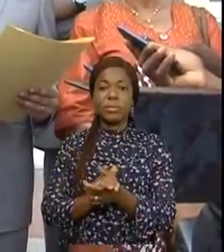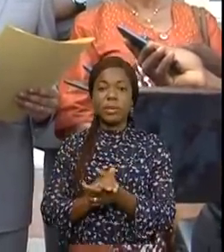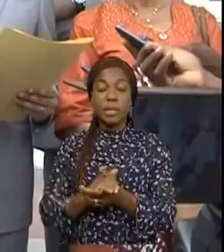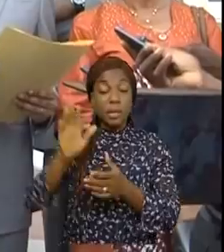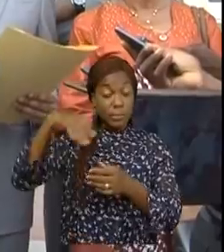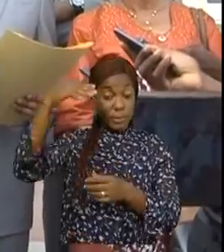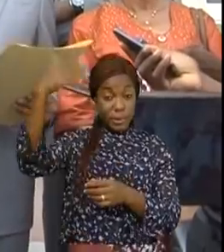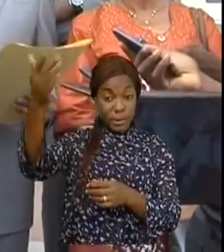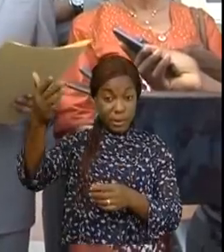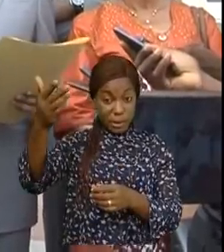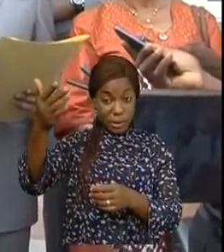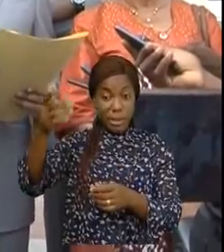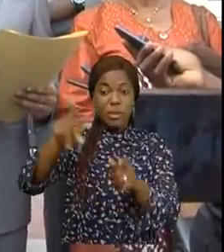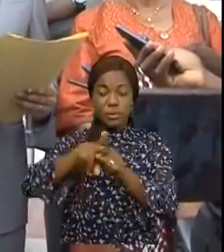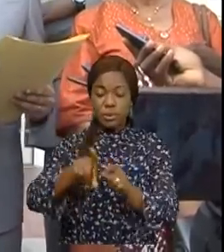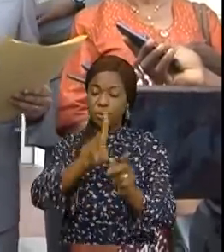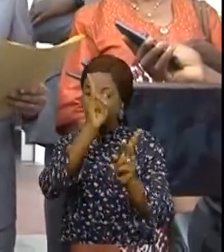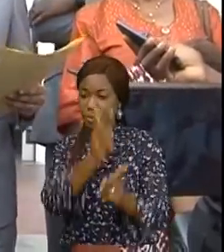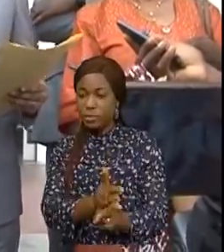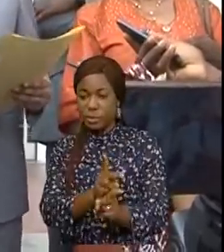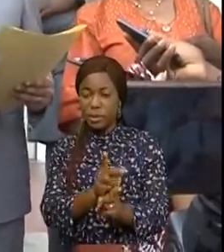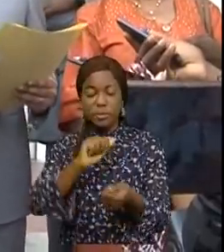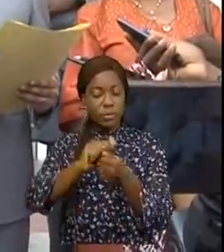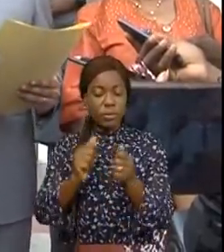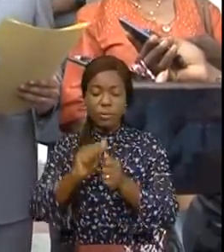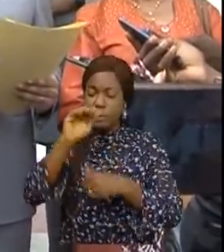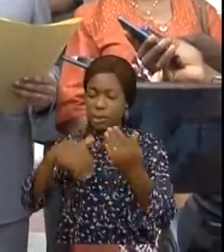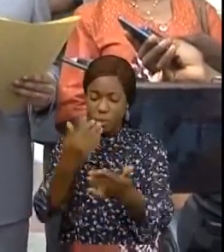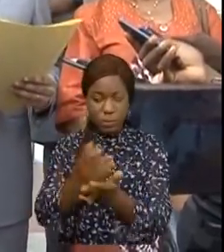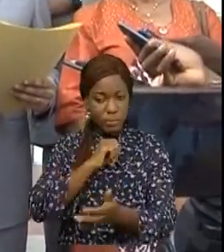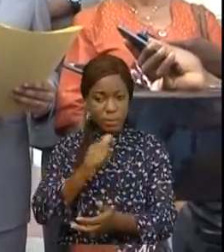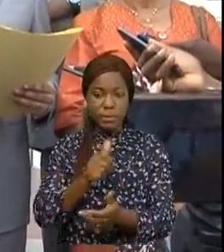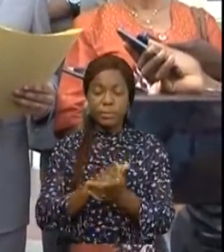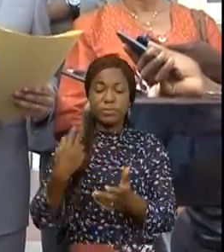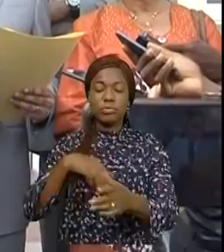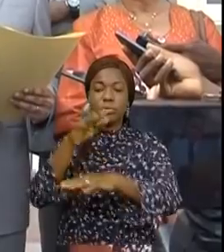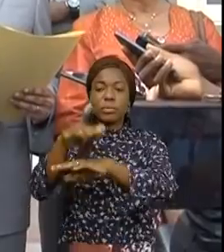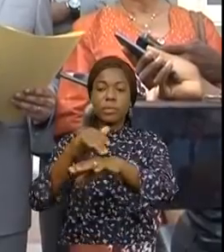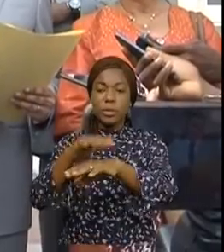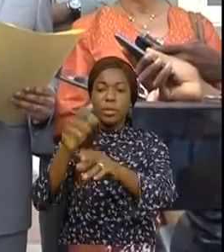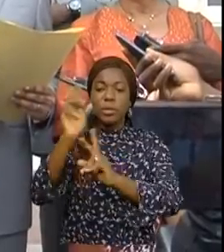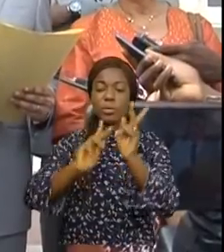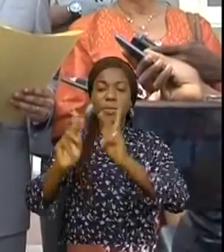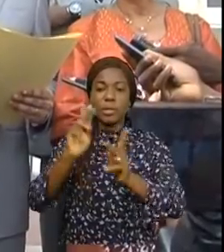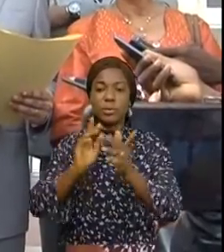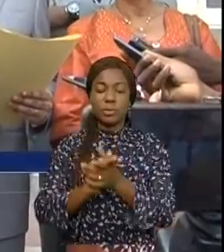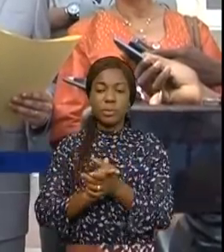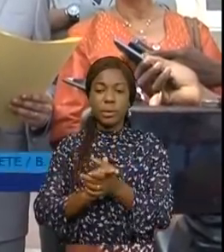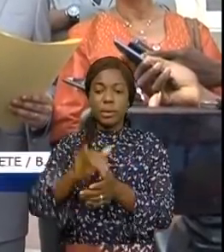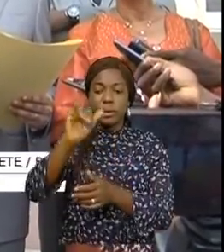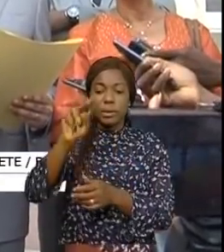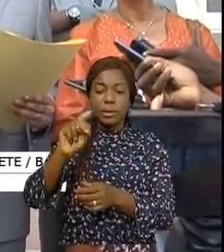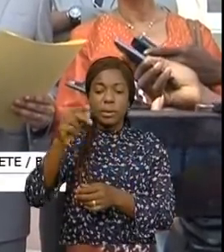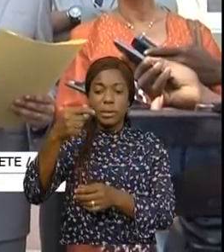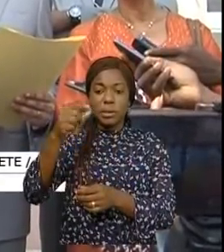l'avenir, le pire soit prévenu. En définitive, nous appelons également les populations de Nyiragongo et de